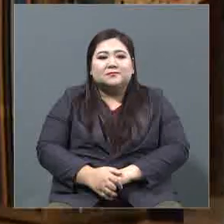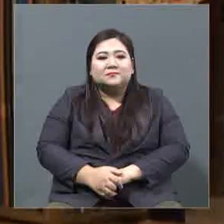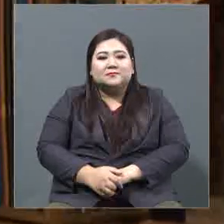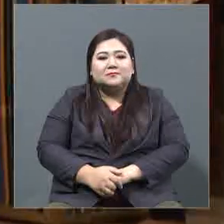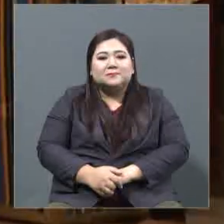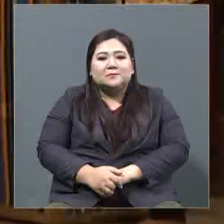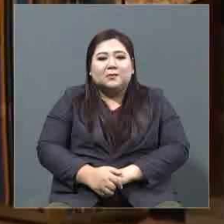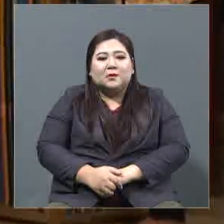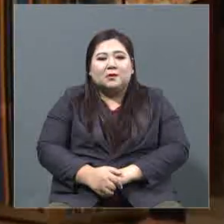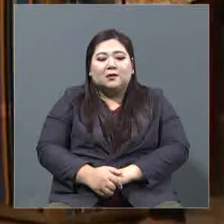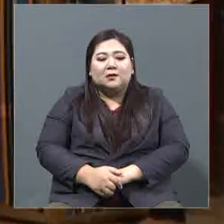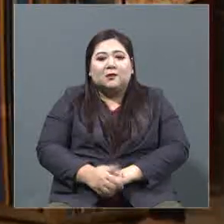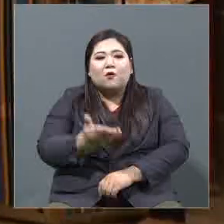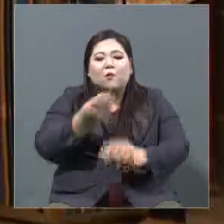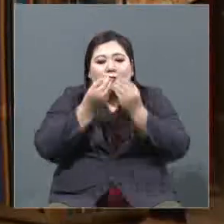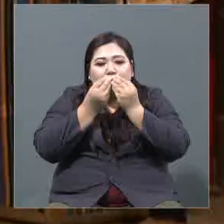ขอพรจะได้